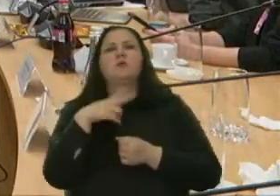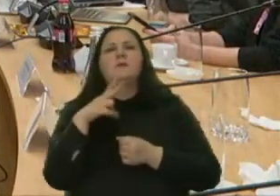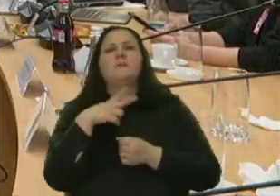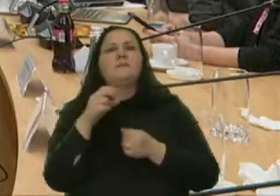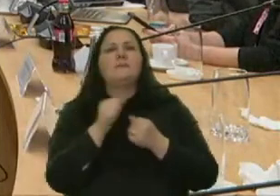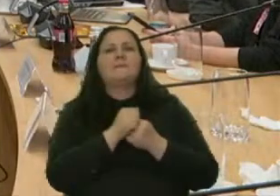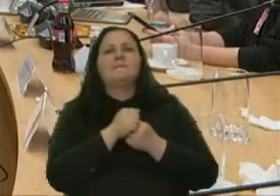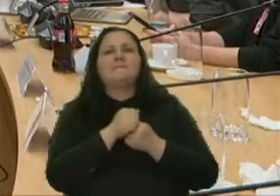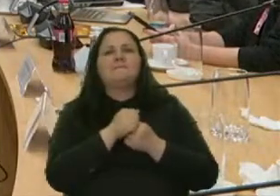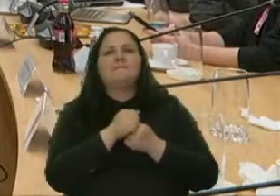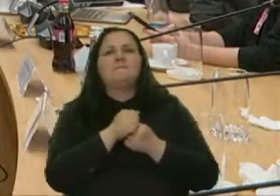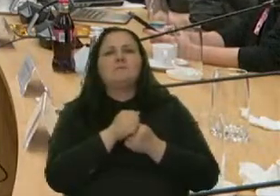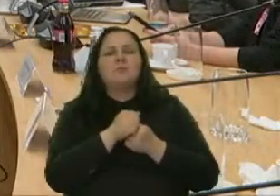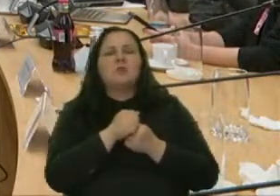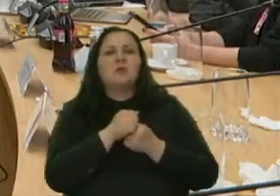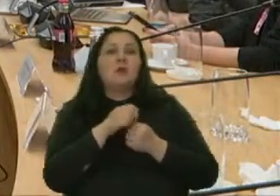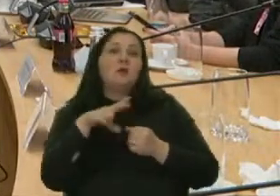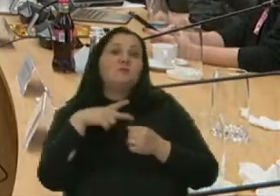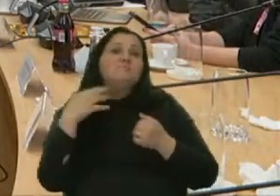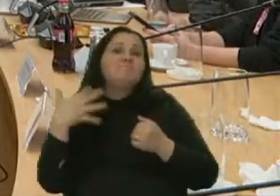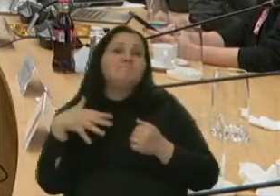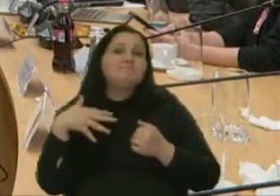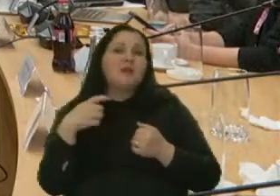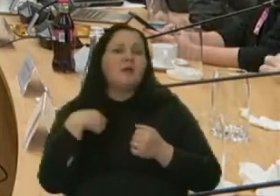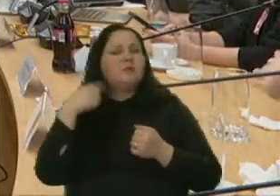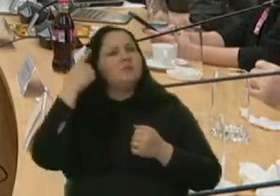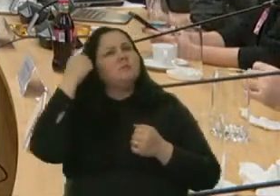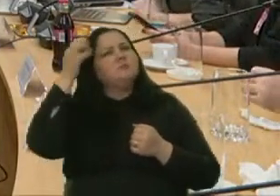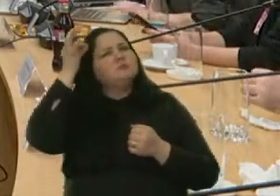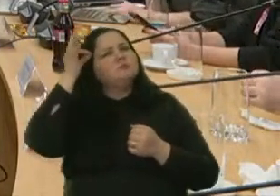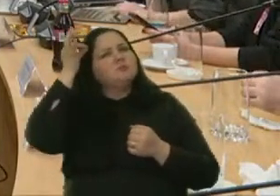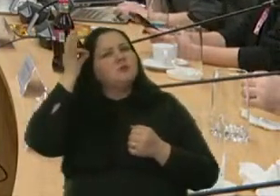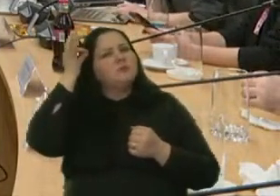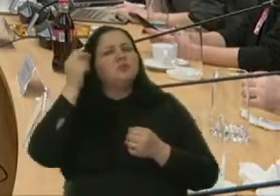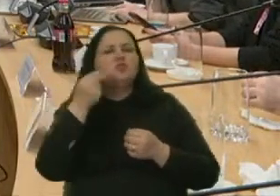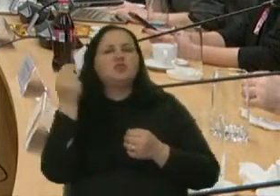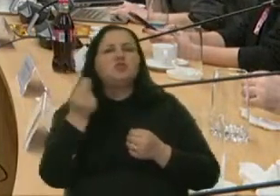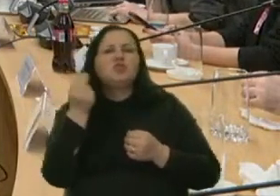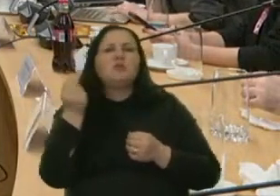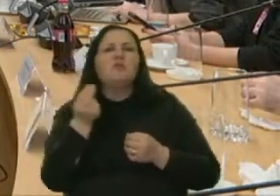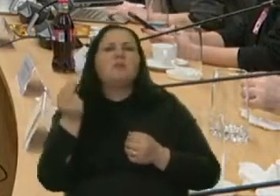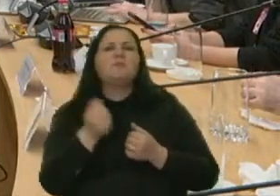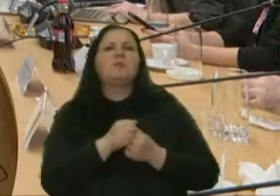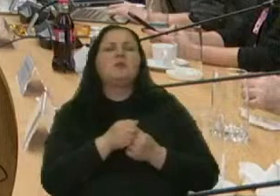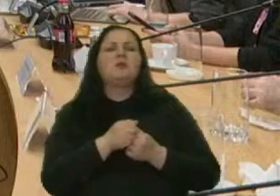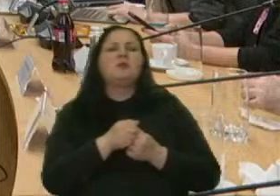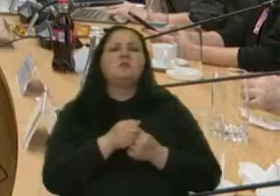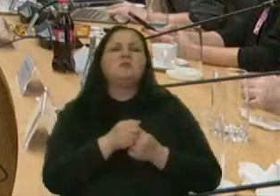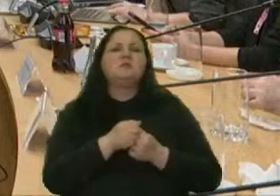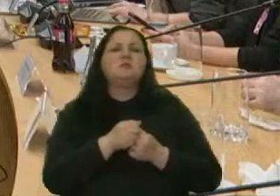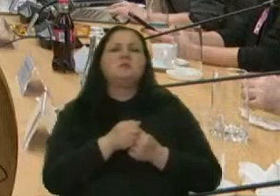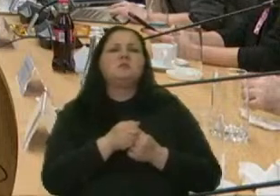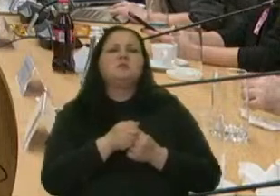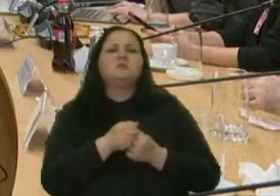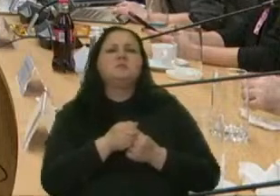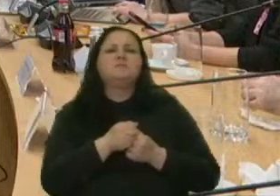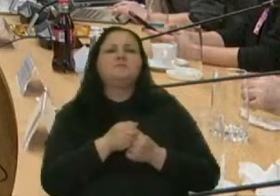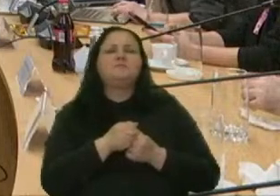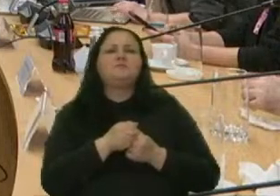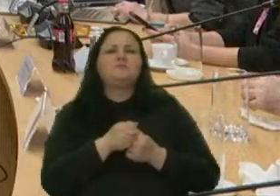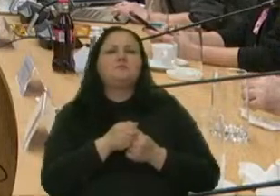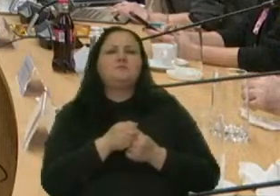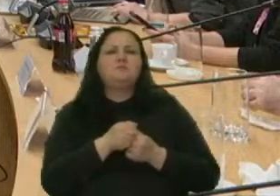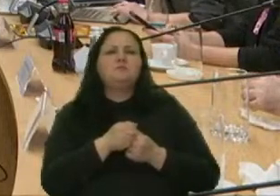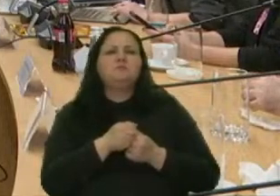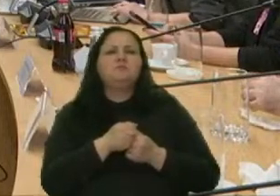este ar fi Superb dacă am putea imagina Ceva atât de de cum să spun